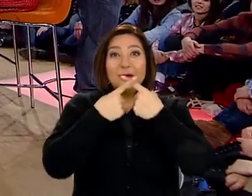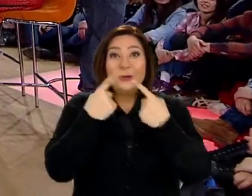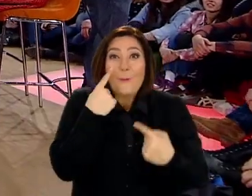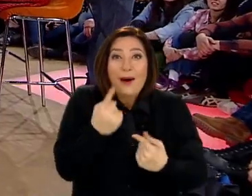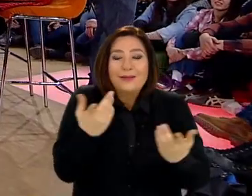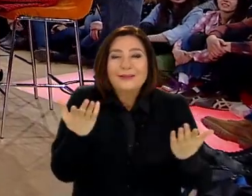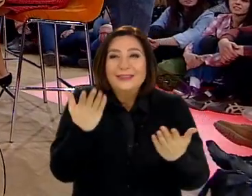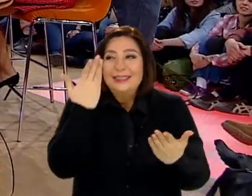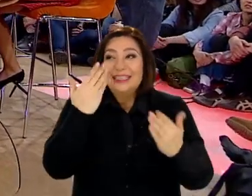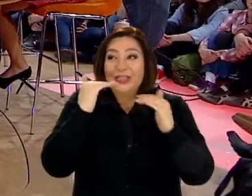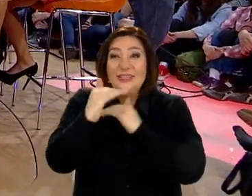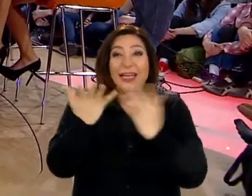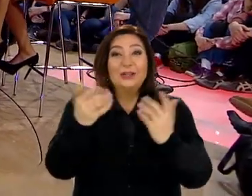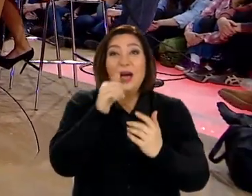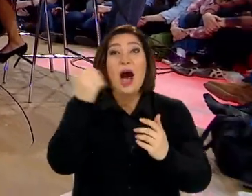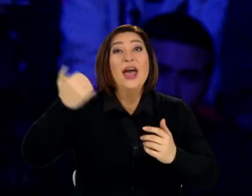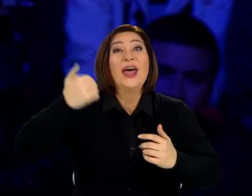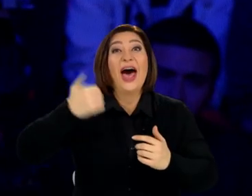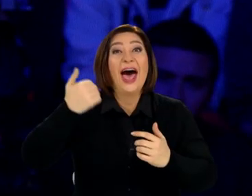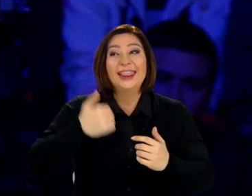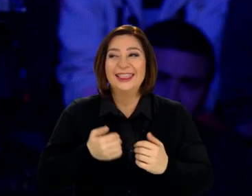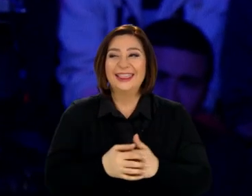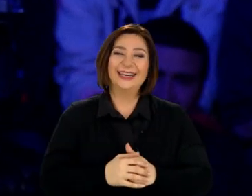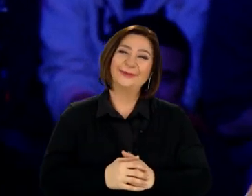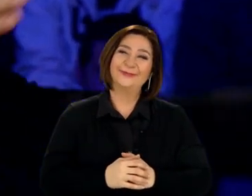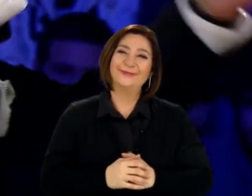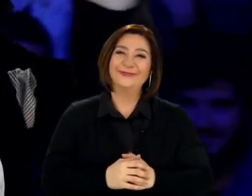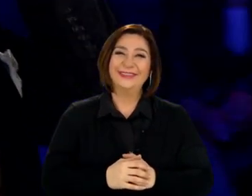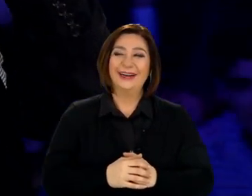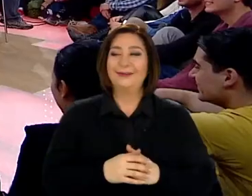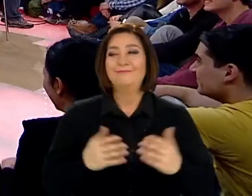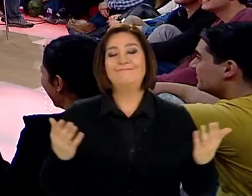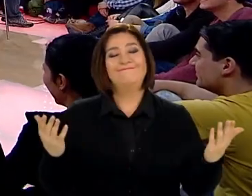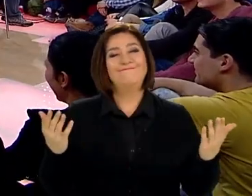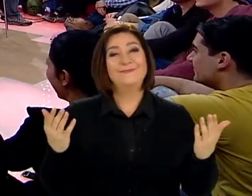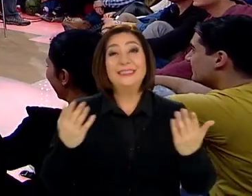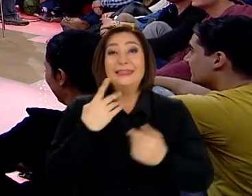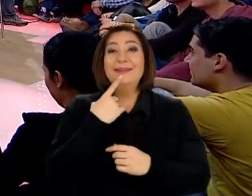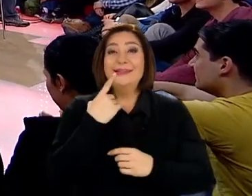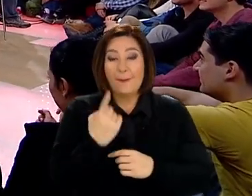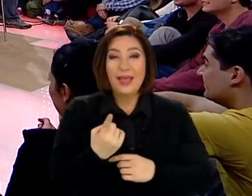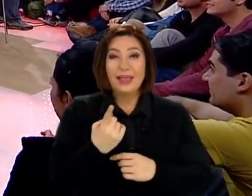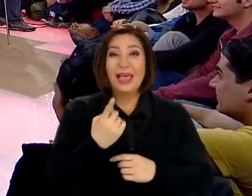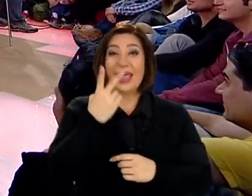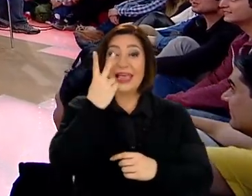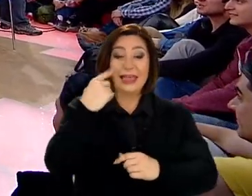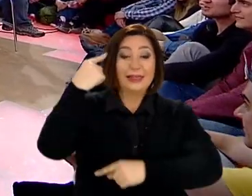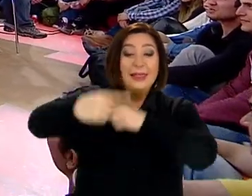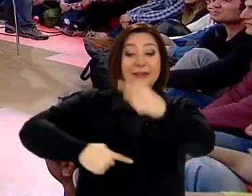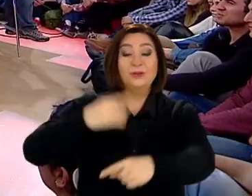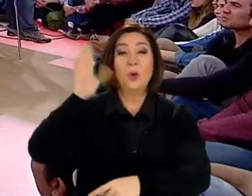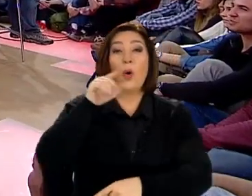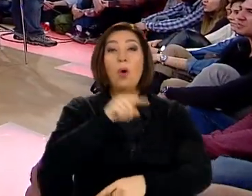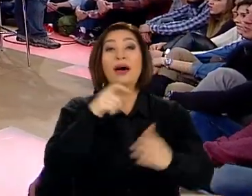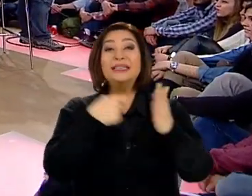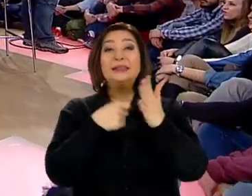Otosansüre bak abi. Seyirci diyor ne içiyorduk diyor. Ayran. Hocam demek ki iki nesil sonra o